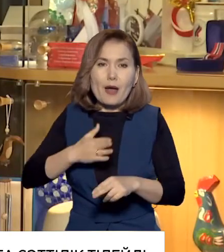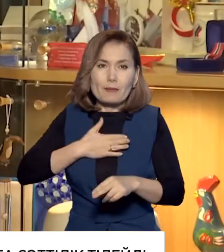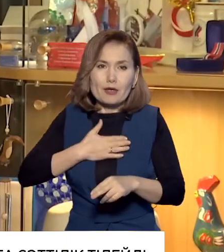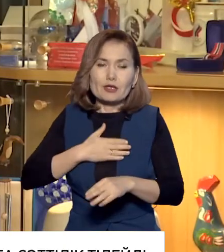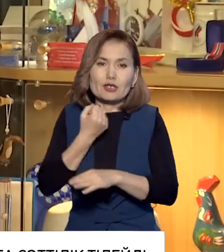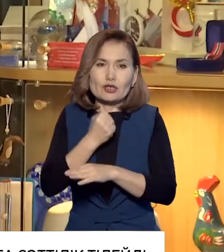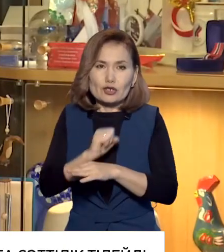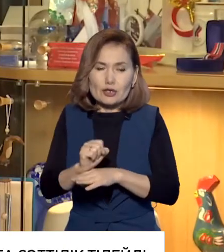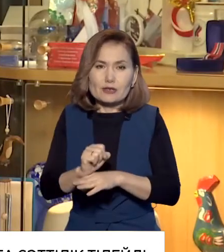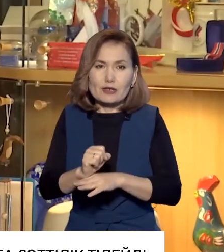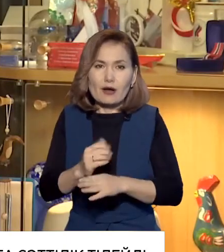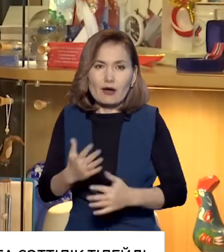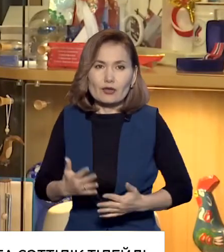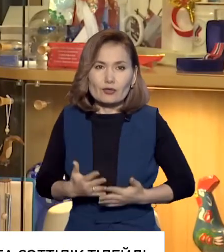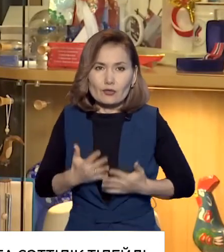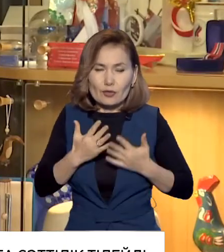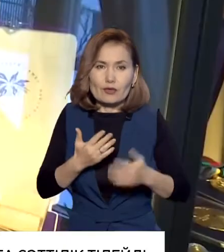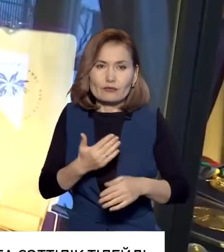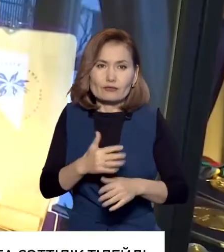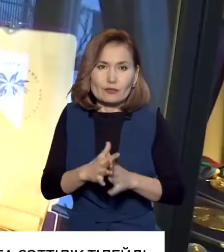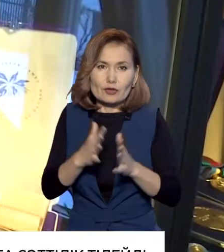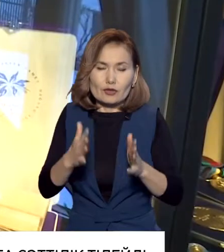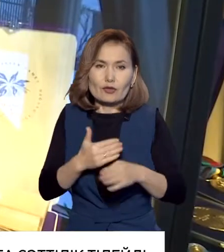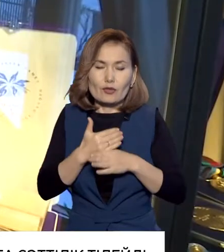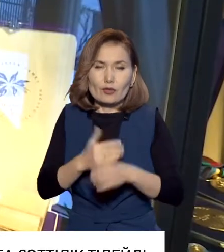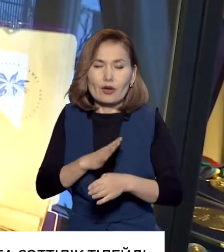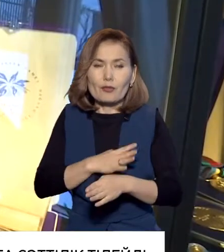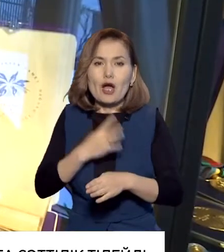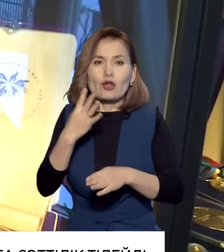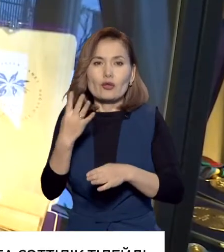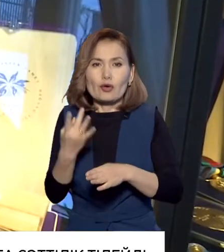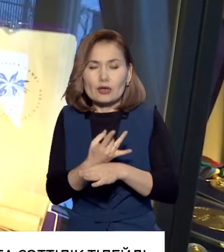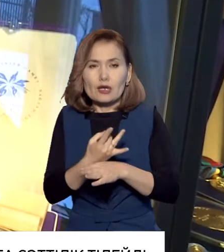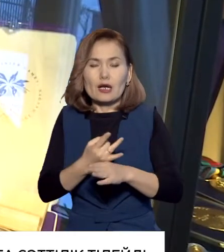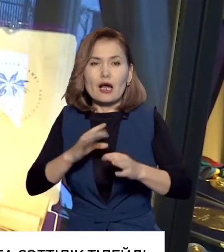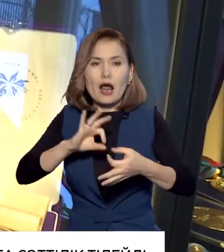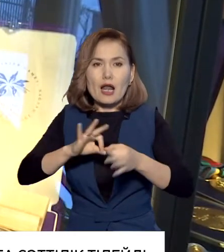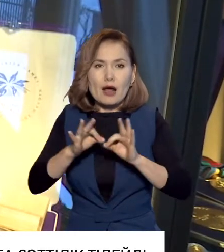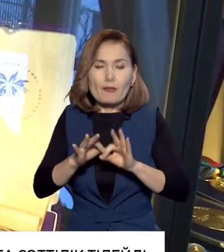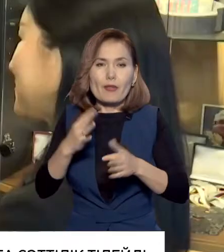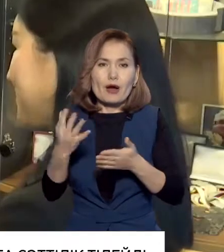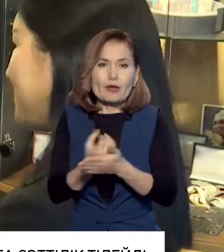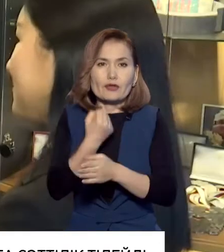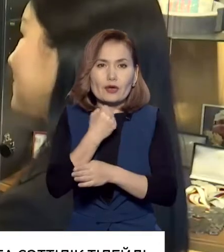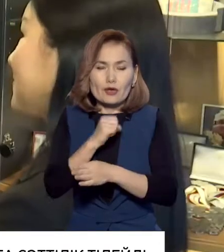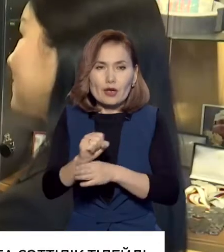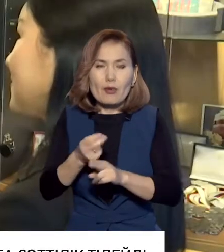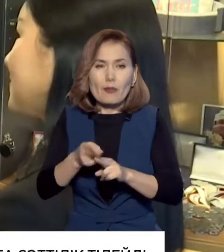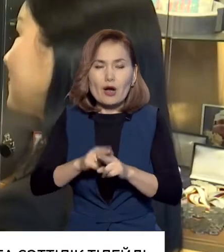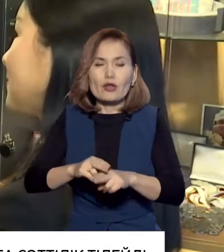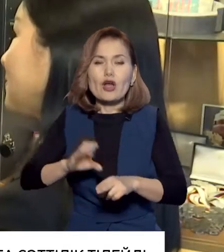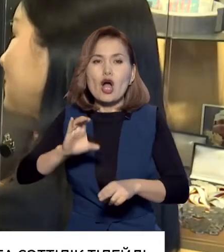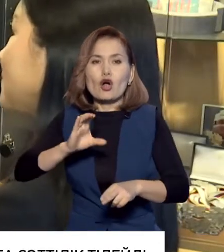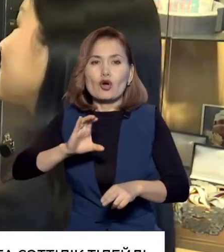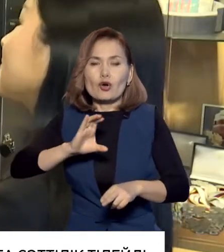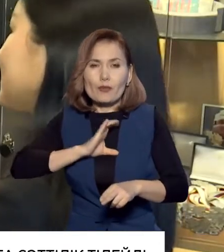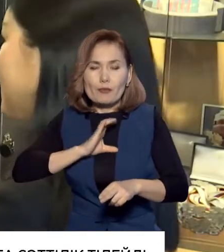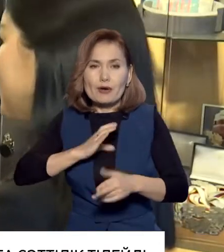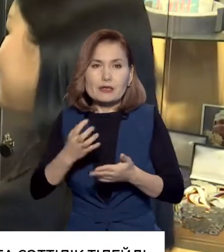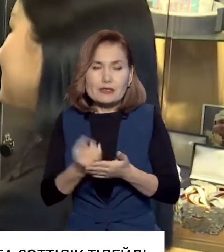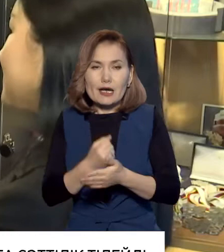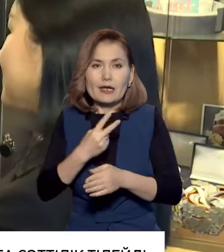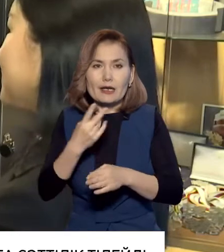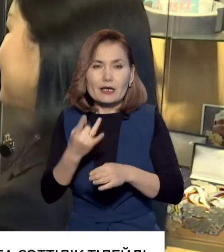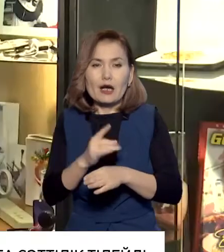жеңіске жетуіме сеп болған шығар. Төрт дүркін әлем чемпионы, олимпиада ойындарының төрт дүркін күміс және 2 дүркін қола